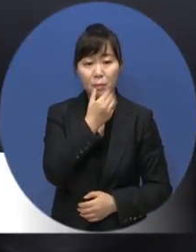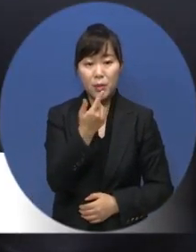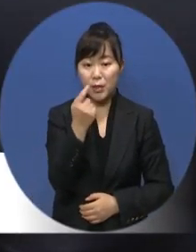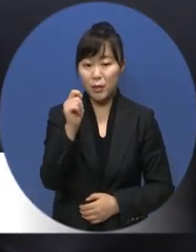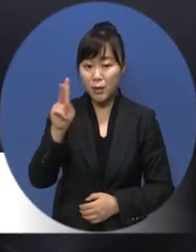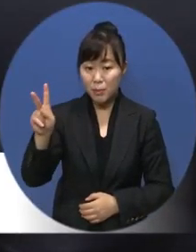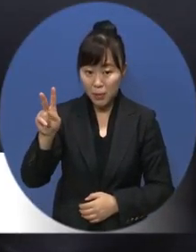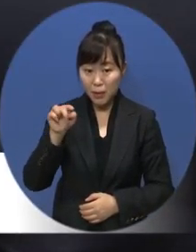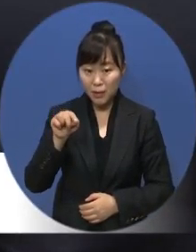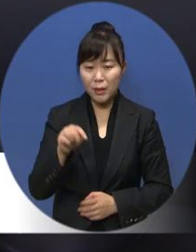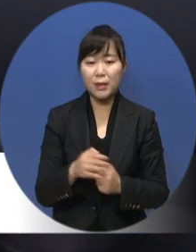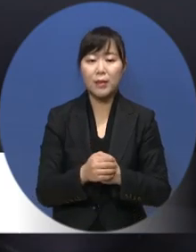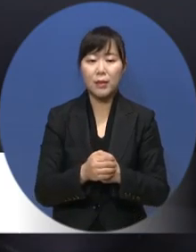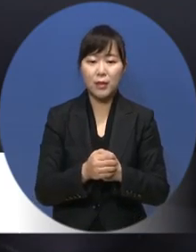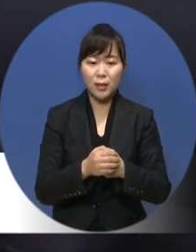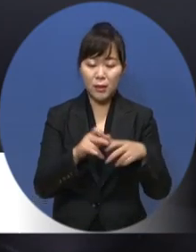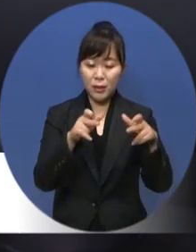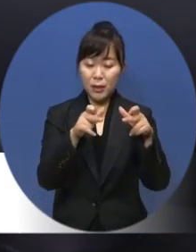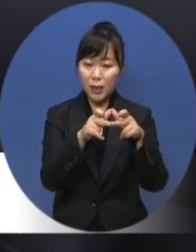복지TV는